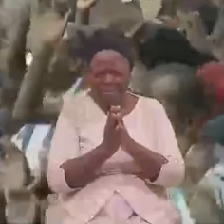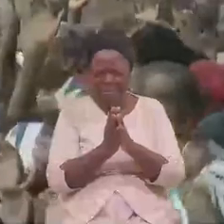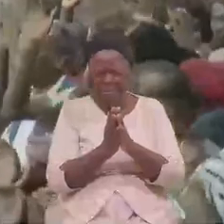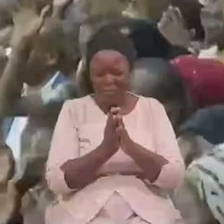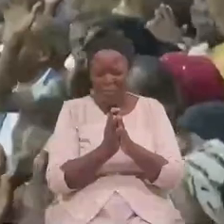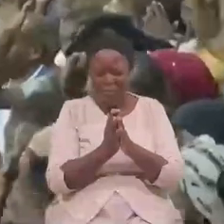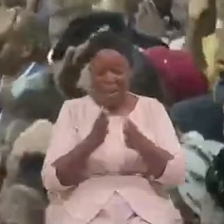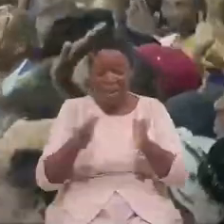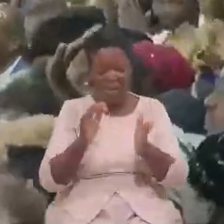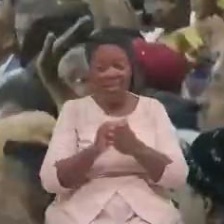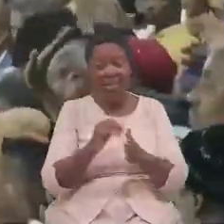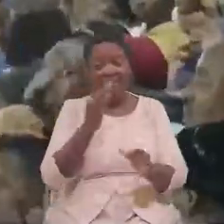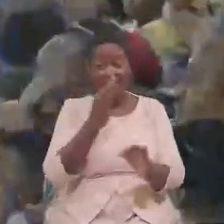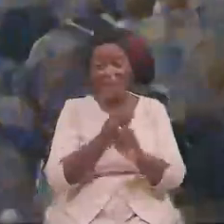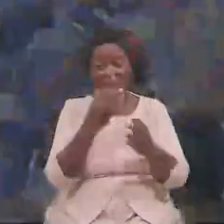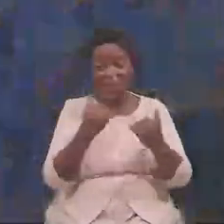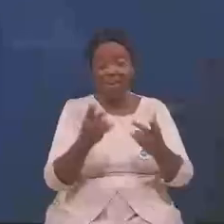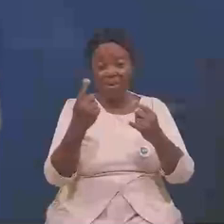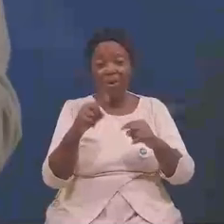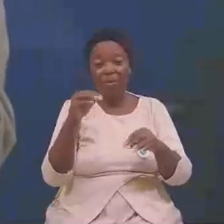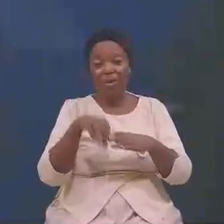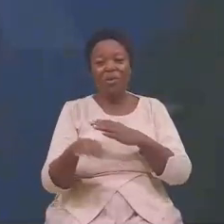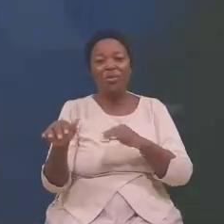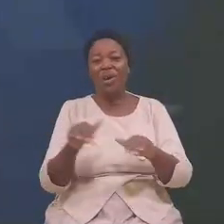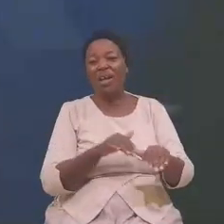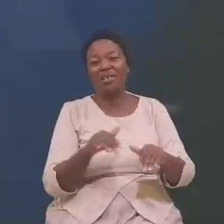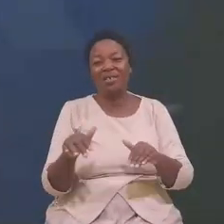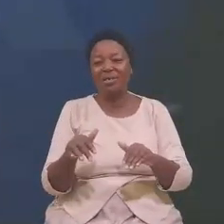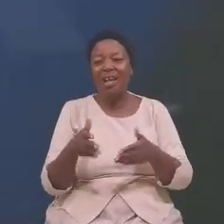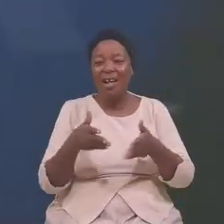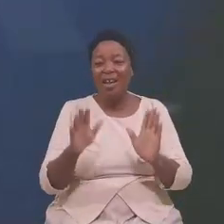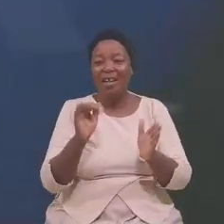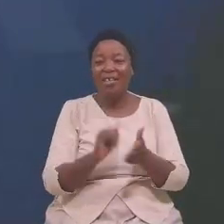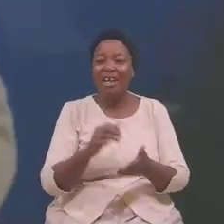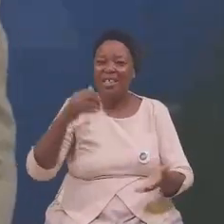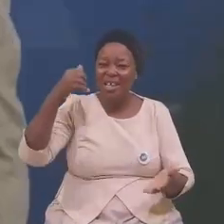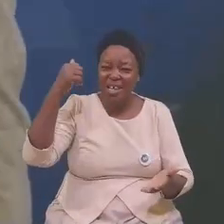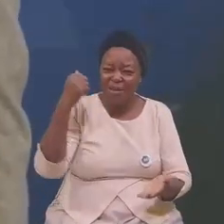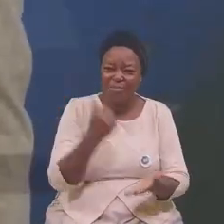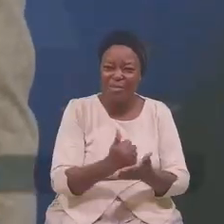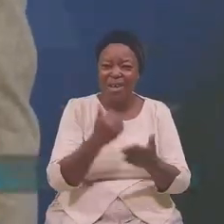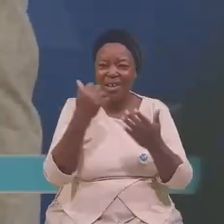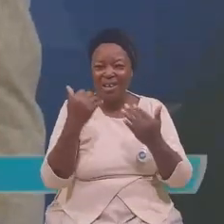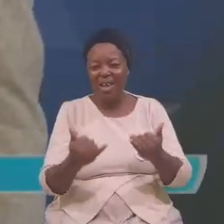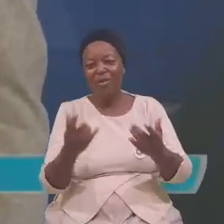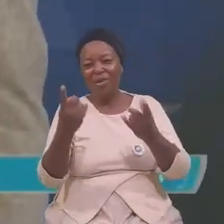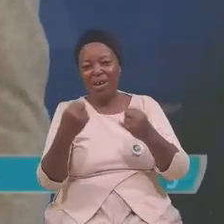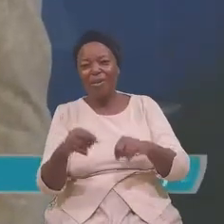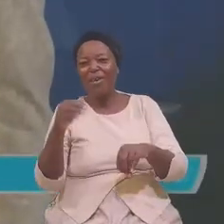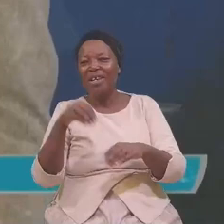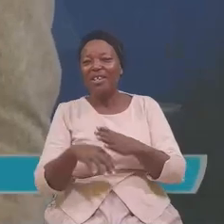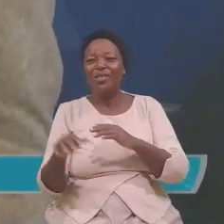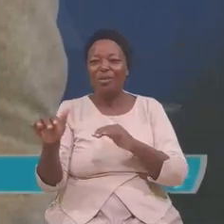Que cette foi se mette en action. Que cet amen se mette en